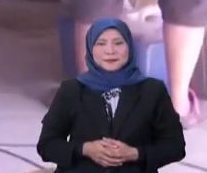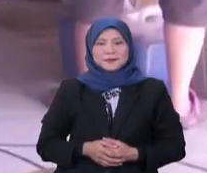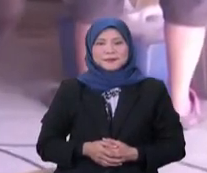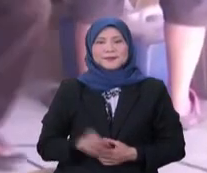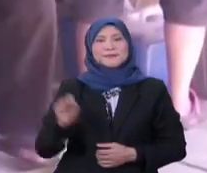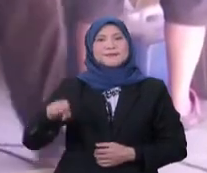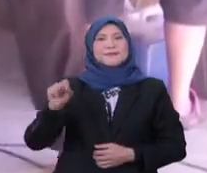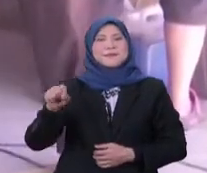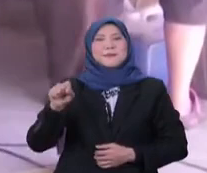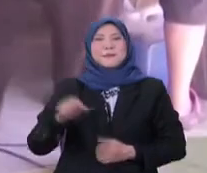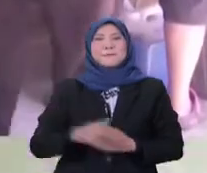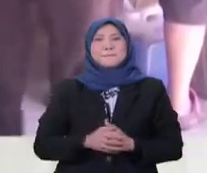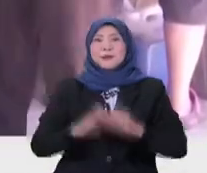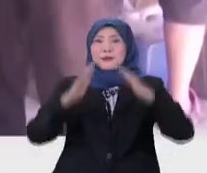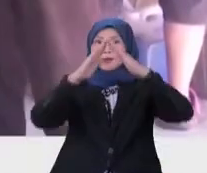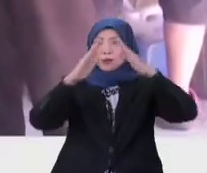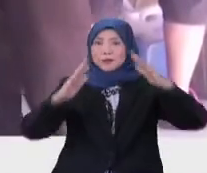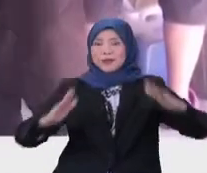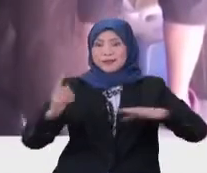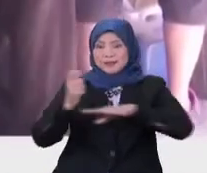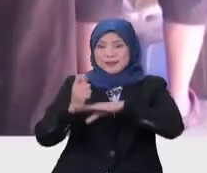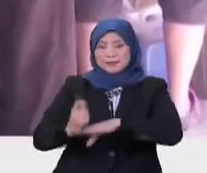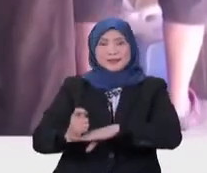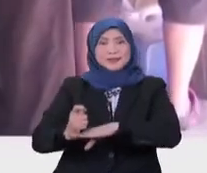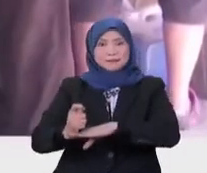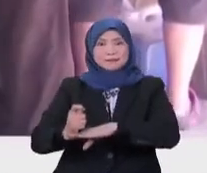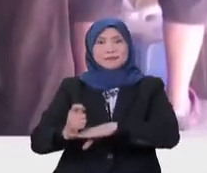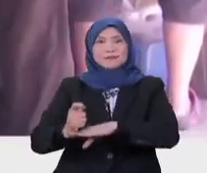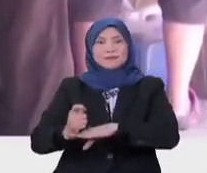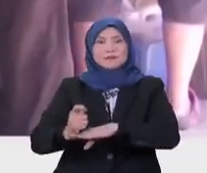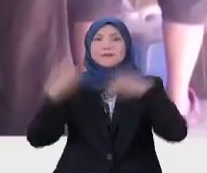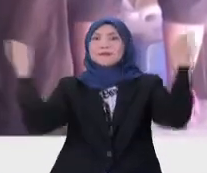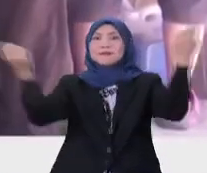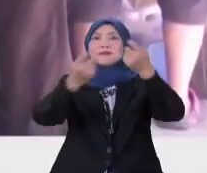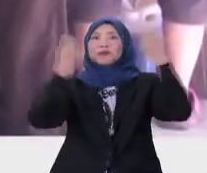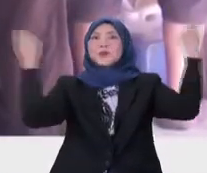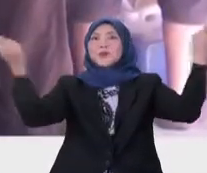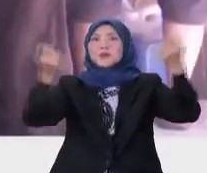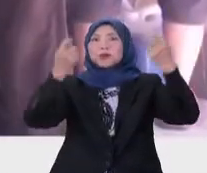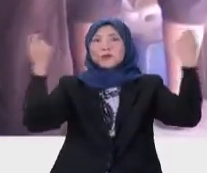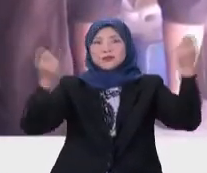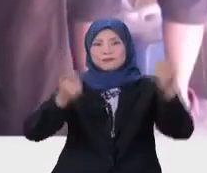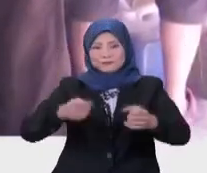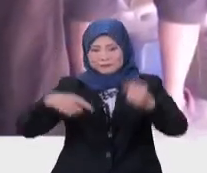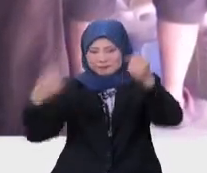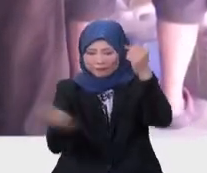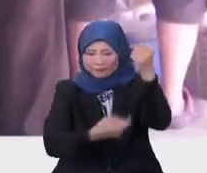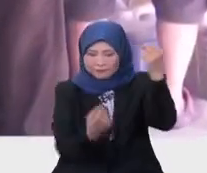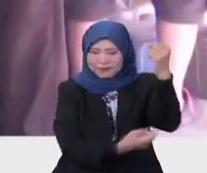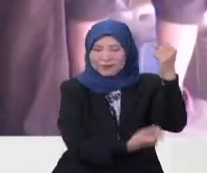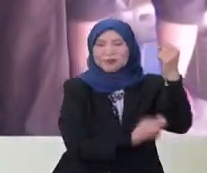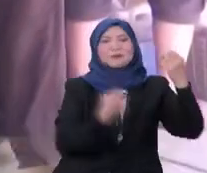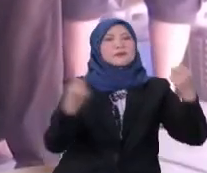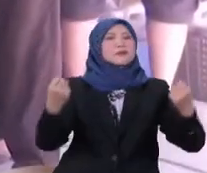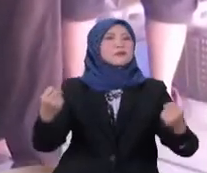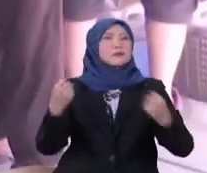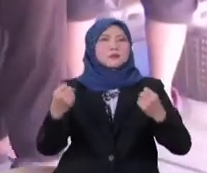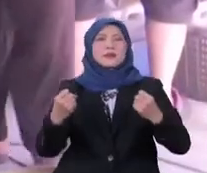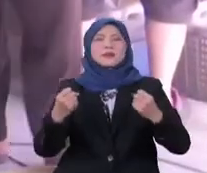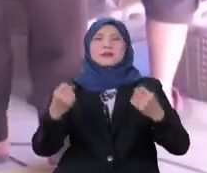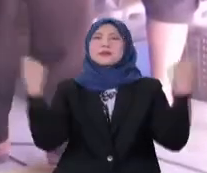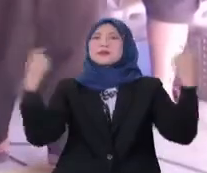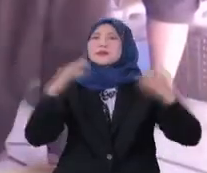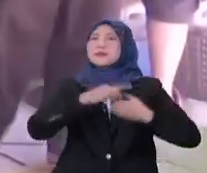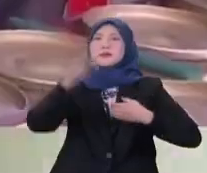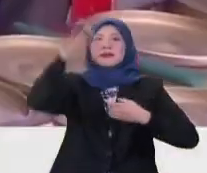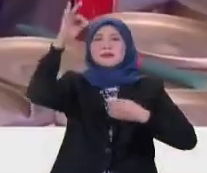Ya, dihia rumah tradisi turut diketengahkan dalam sambutan Pesta Kaamatan kali ini bagi memantapkan lagi